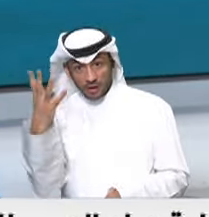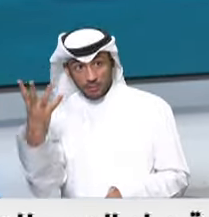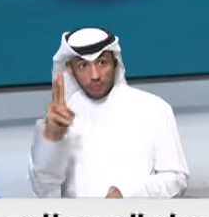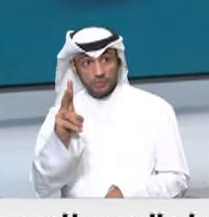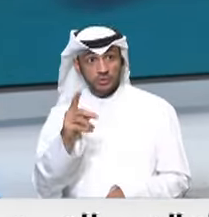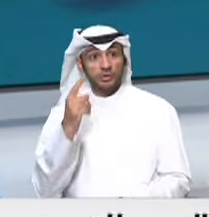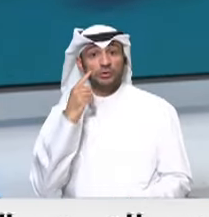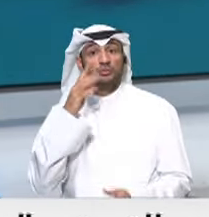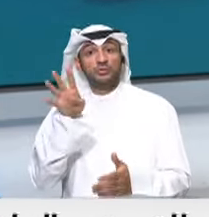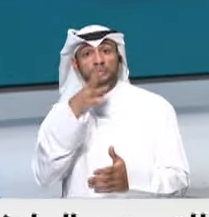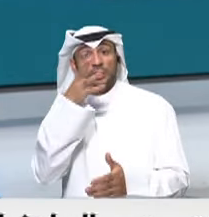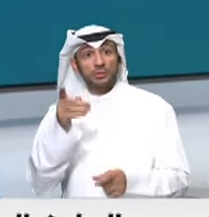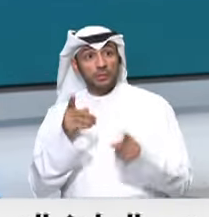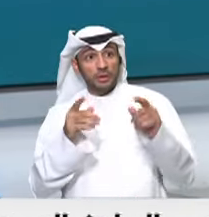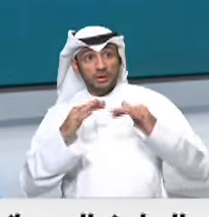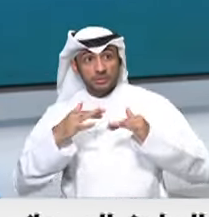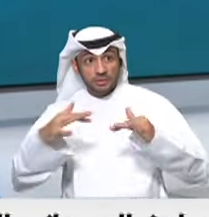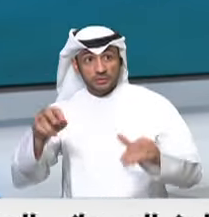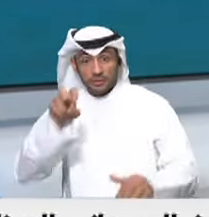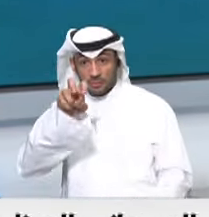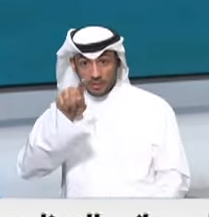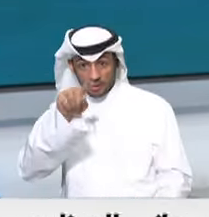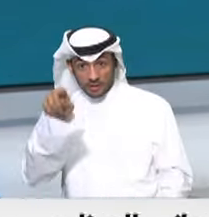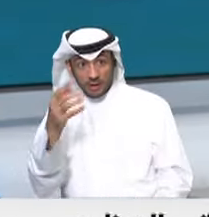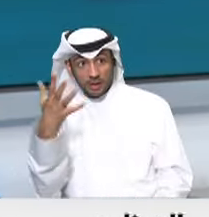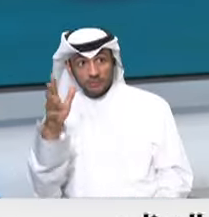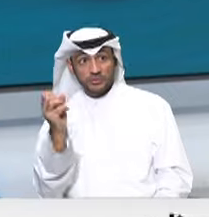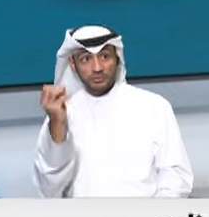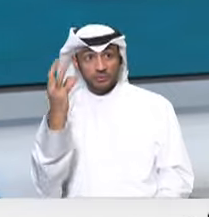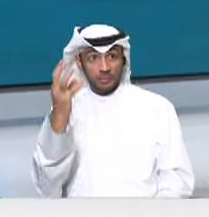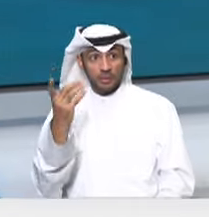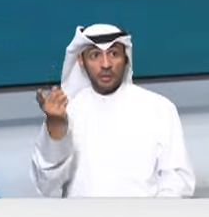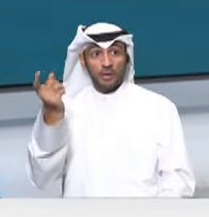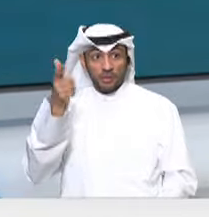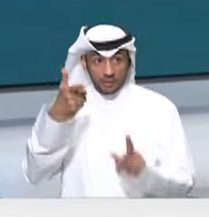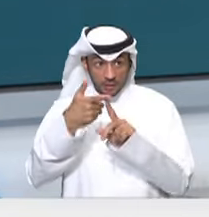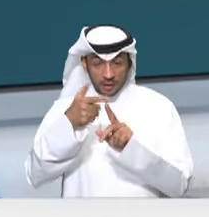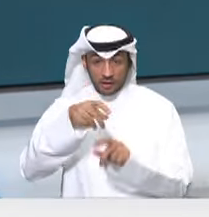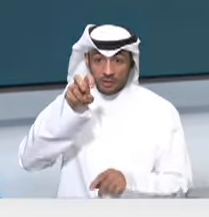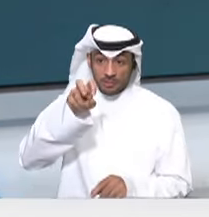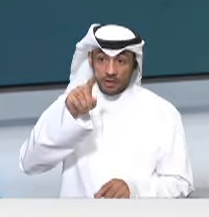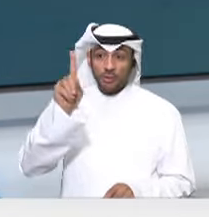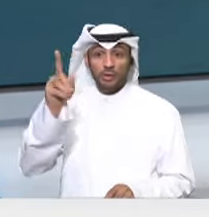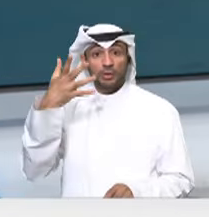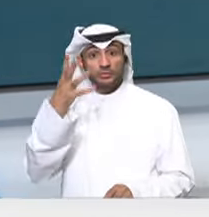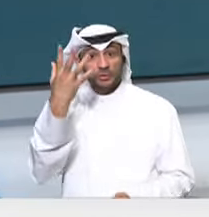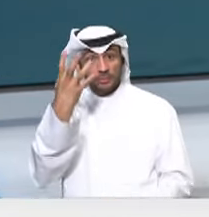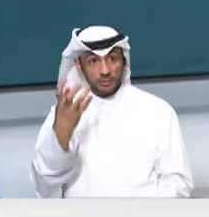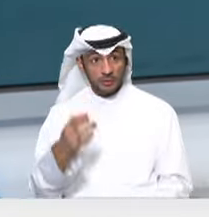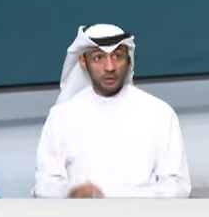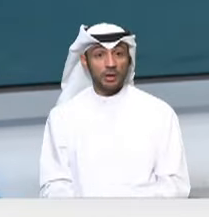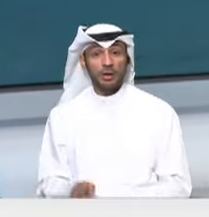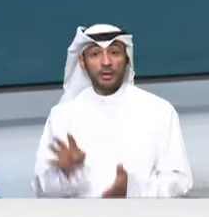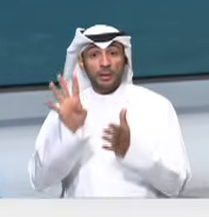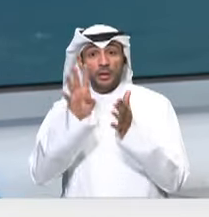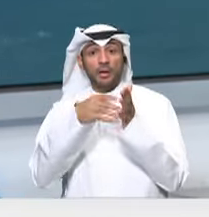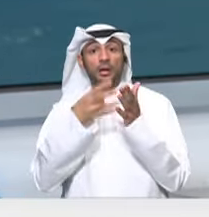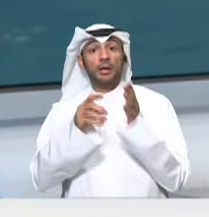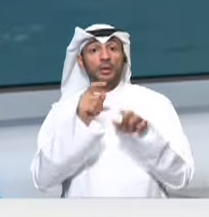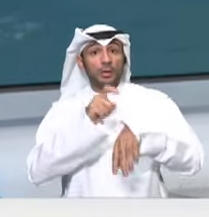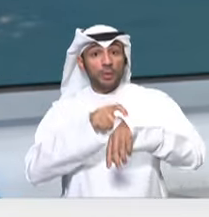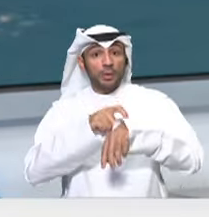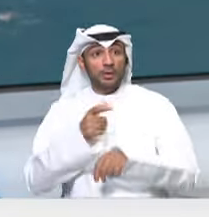صباحا والجزر الثاني الساعه 851 دقيقه مساء المواقيت باذن الله اذان الفير الساعه